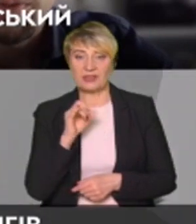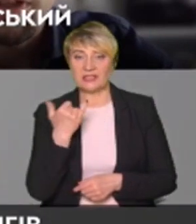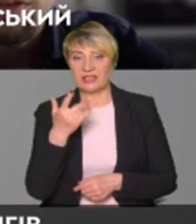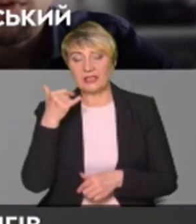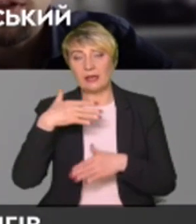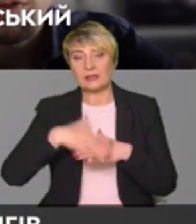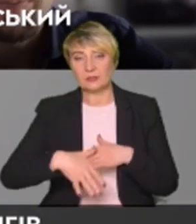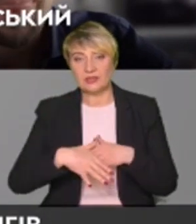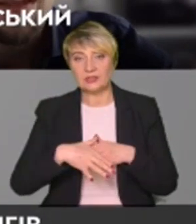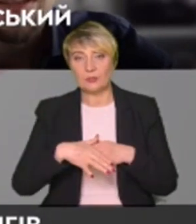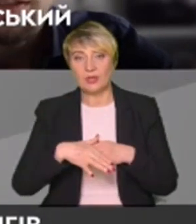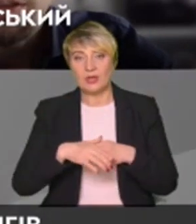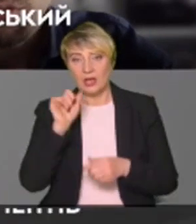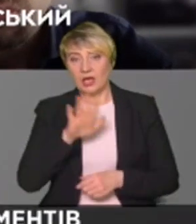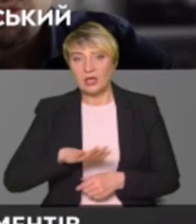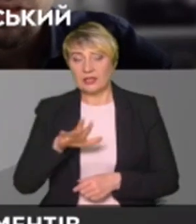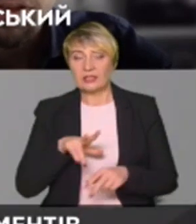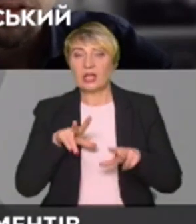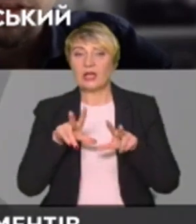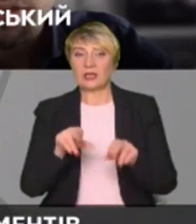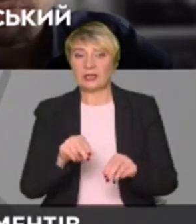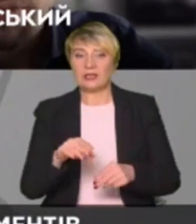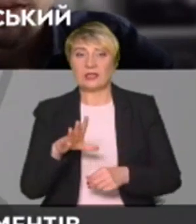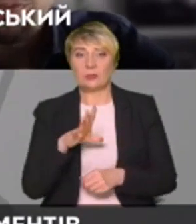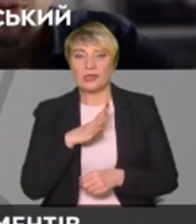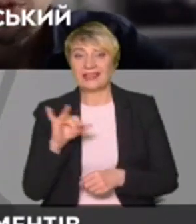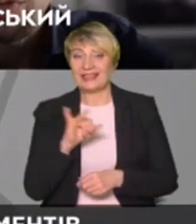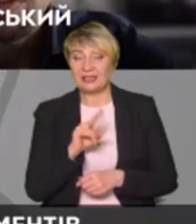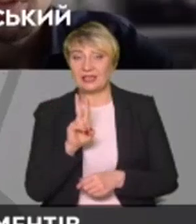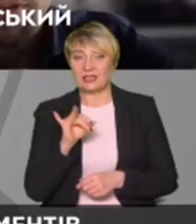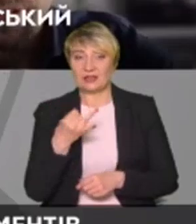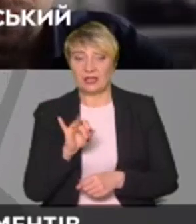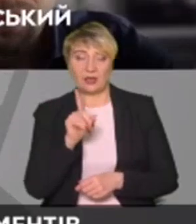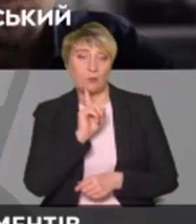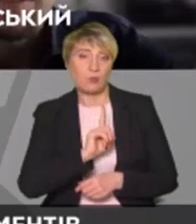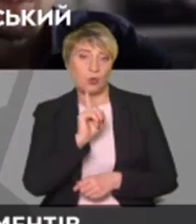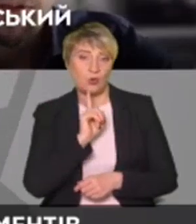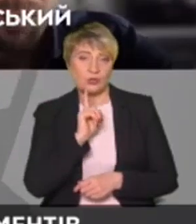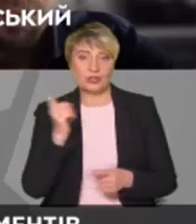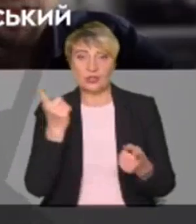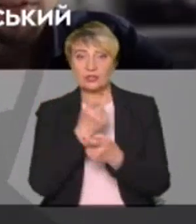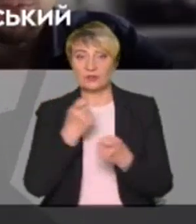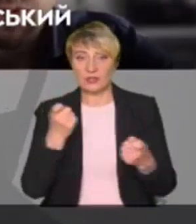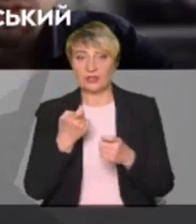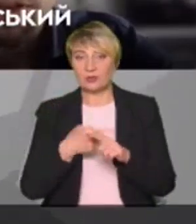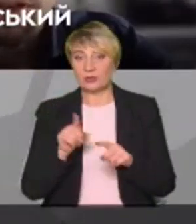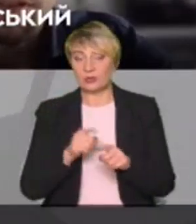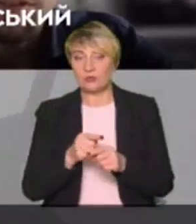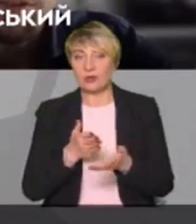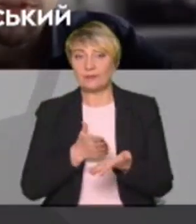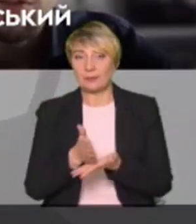щоб країною-гарантом серед інших був і Китай. Поки що звернення таке направлено в Китай, поки